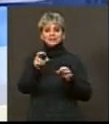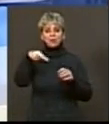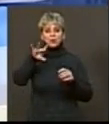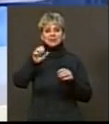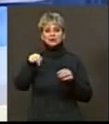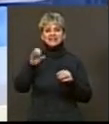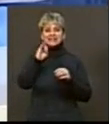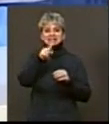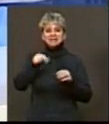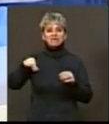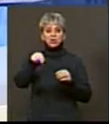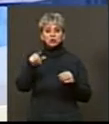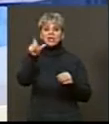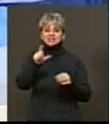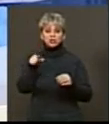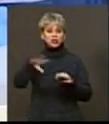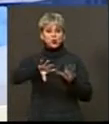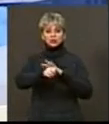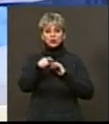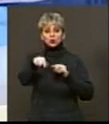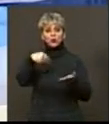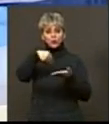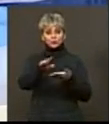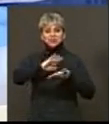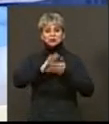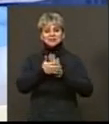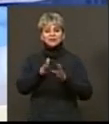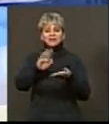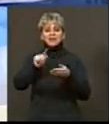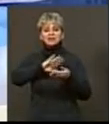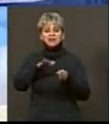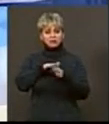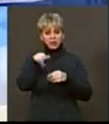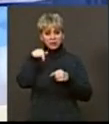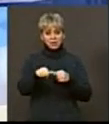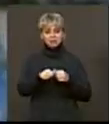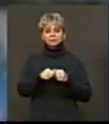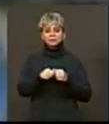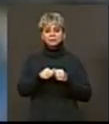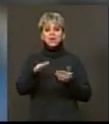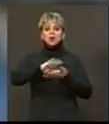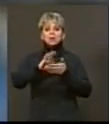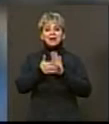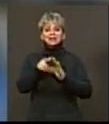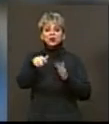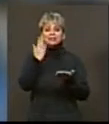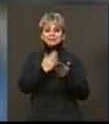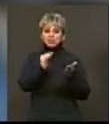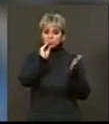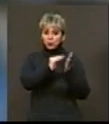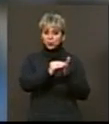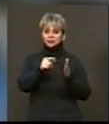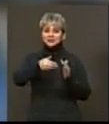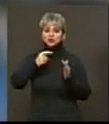из Волгодонска. Стихи он не украл, купил, но условия договора не соблюдает. По договору там имеется пункт, что